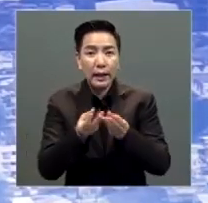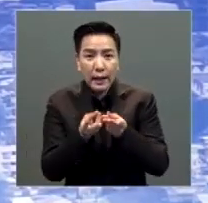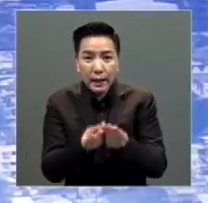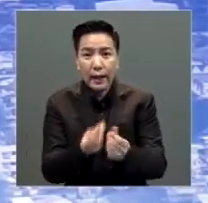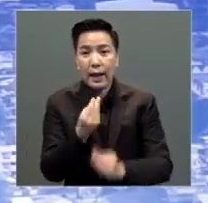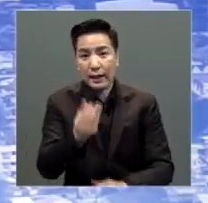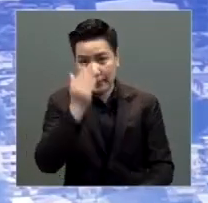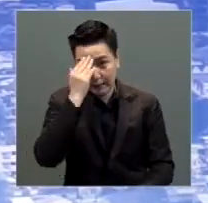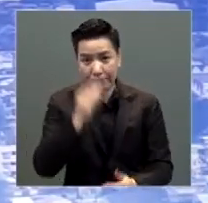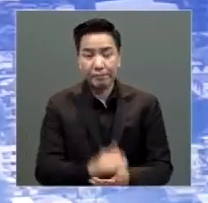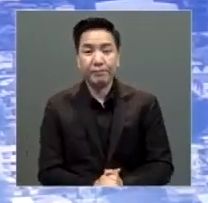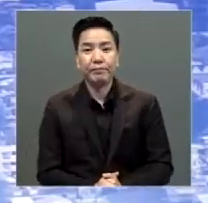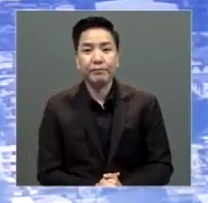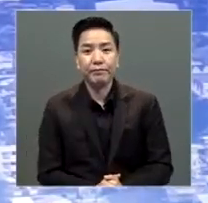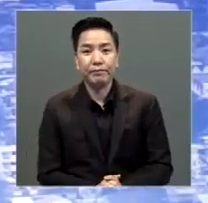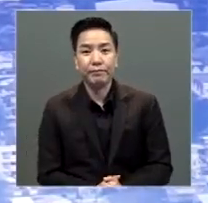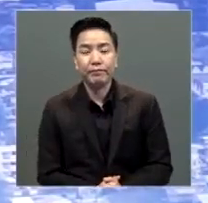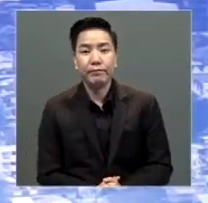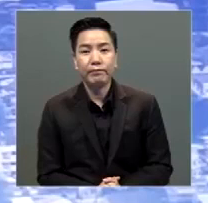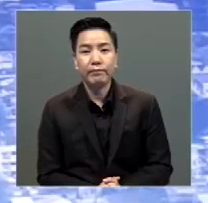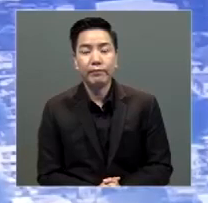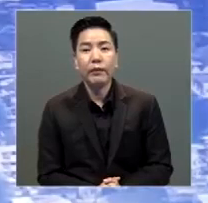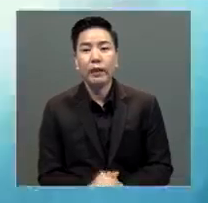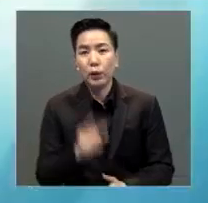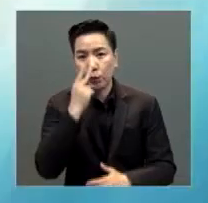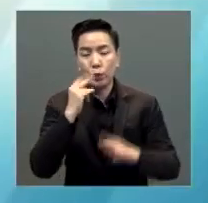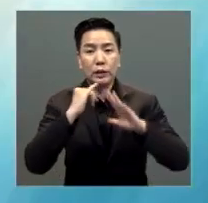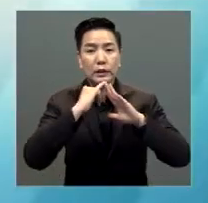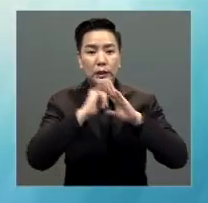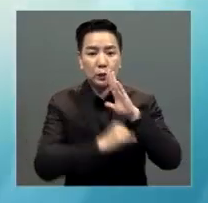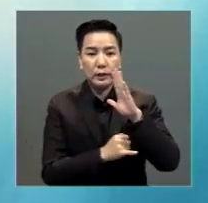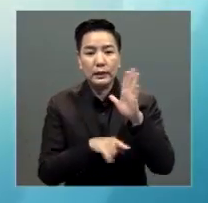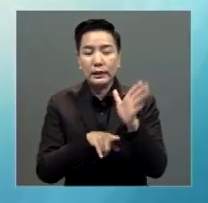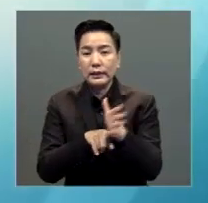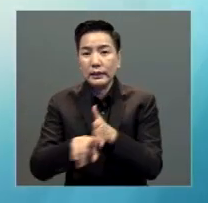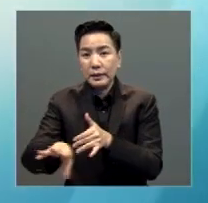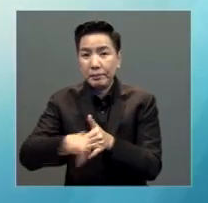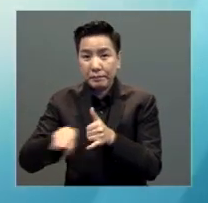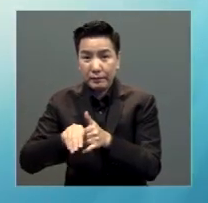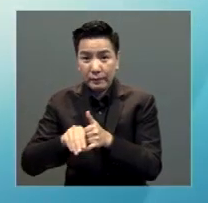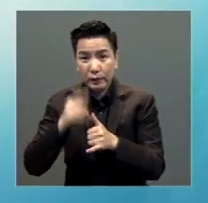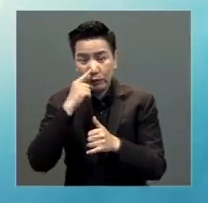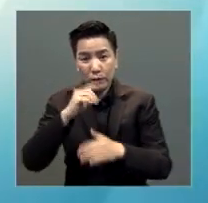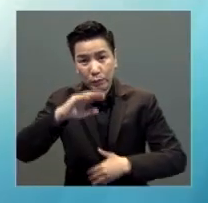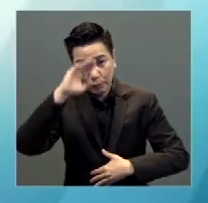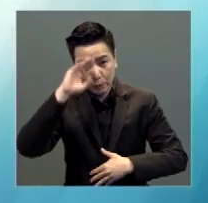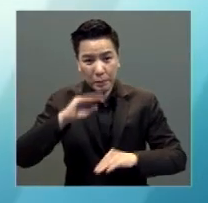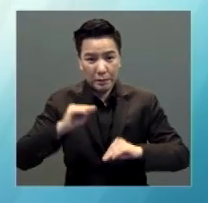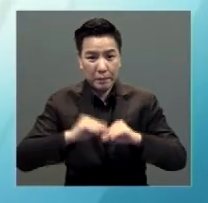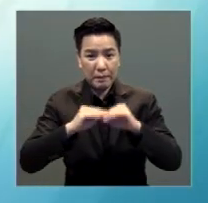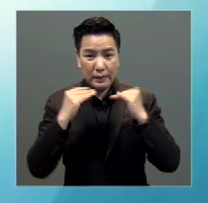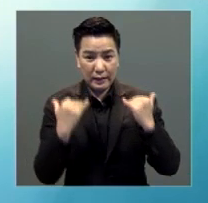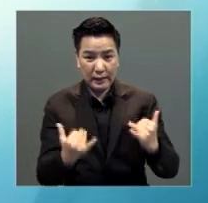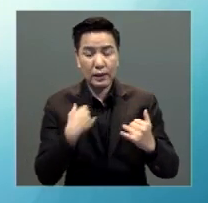าดูในรายละเอียดของแผนที่แสดงจังหวัดที่รับผู้ป่วยยืนยันรับรักษาผู้ป่วยยืนยันสะสมนะ